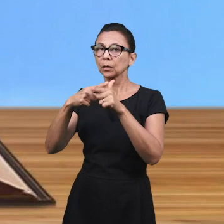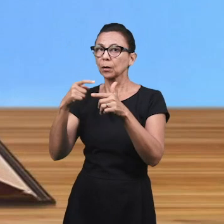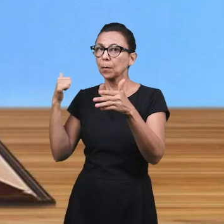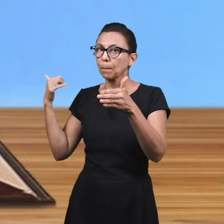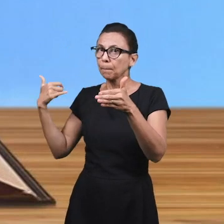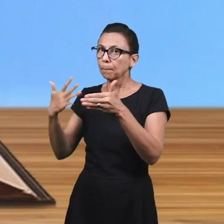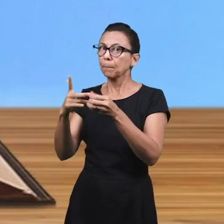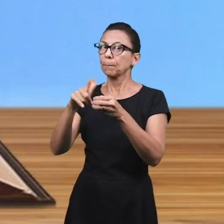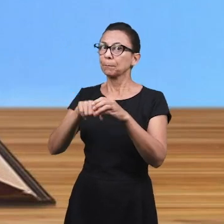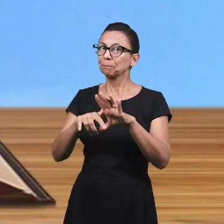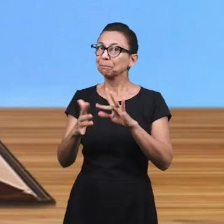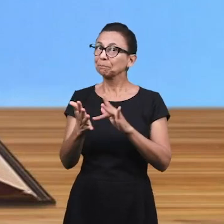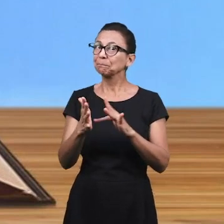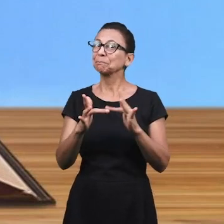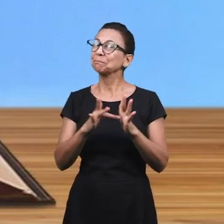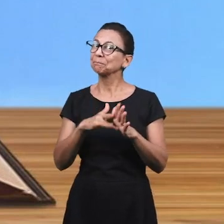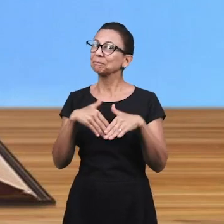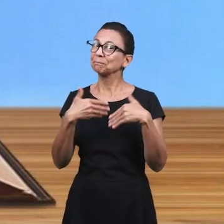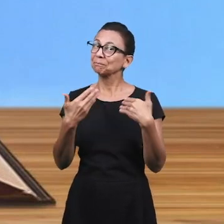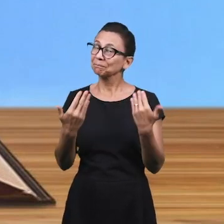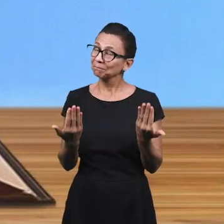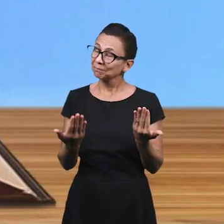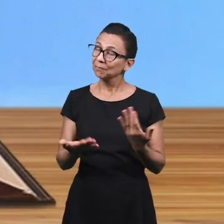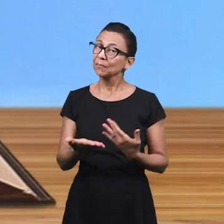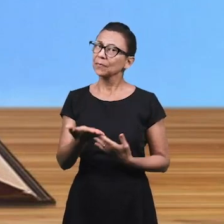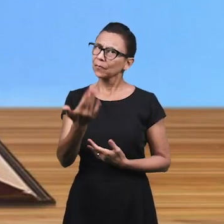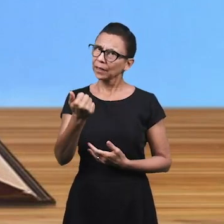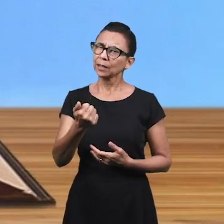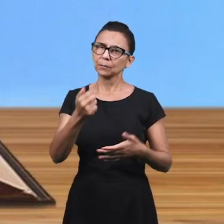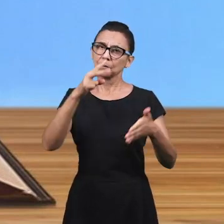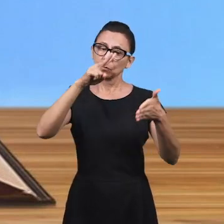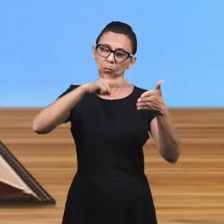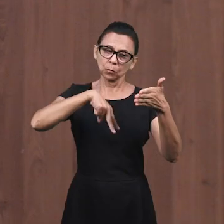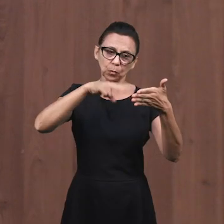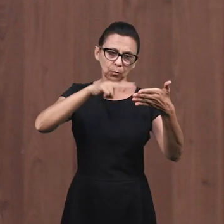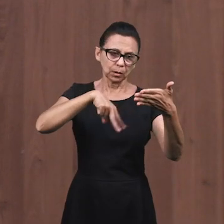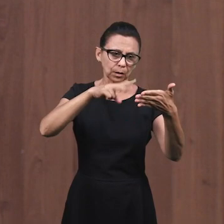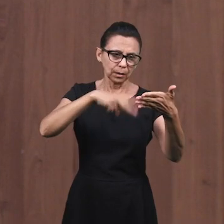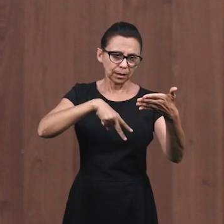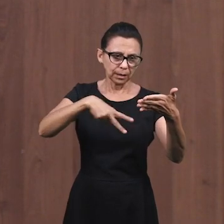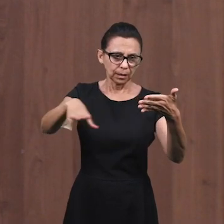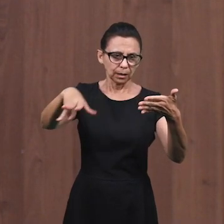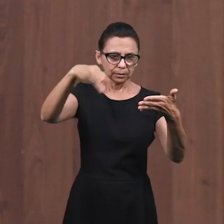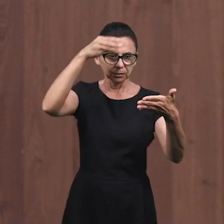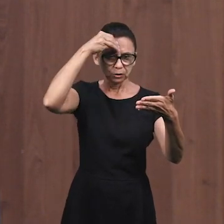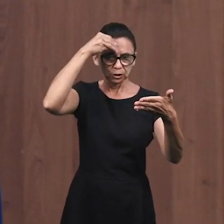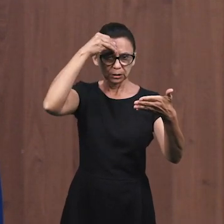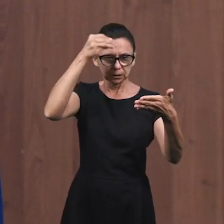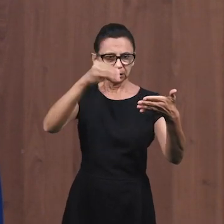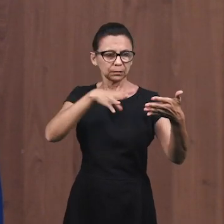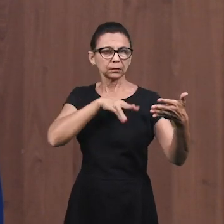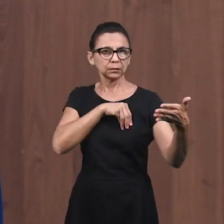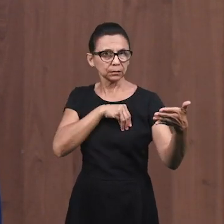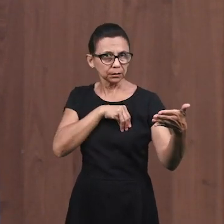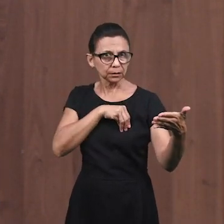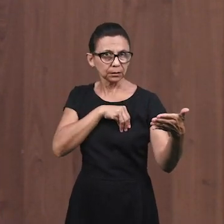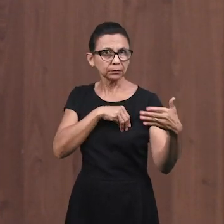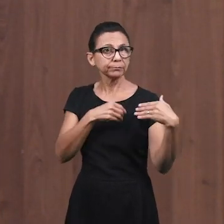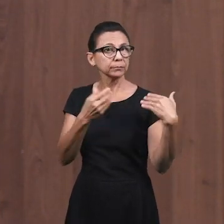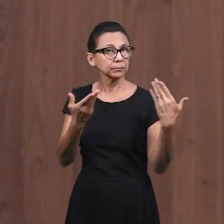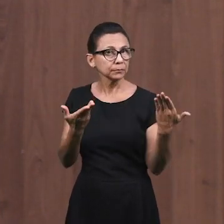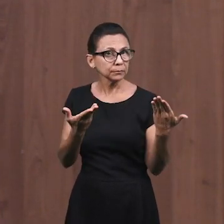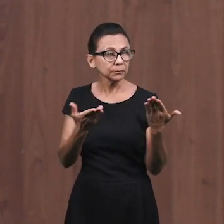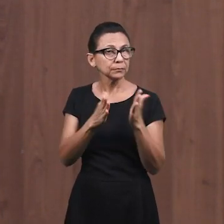bien-aimés, allons lire, entendre et garder la parole de Dieu dans notre cœur. Garder la